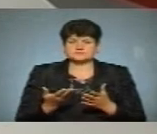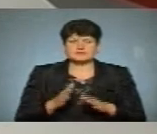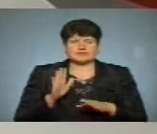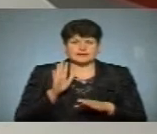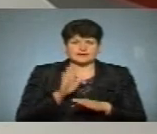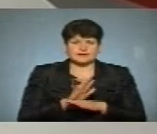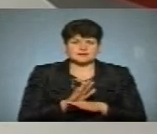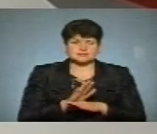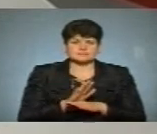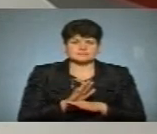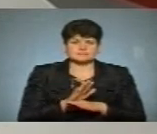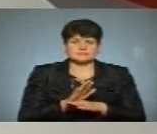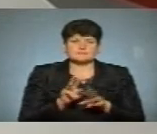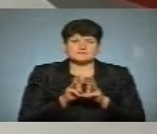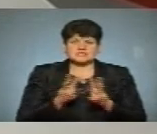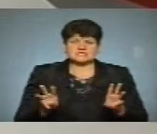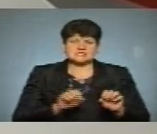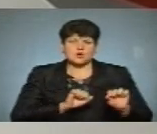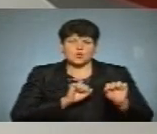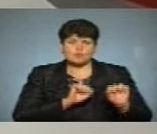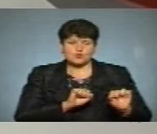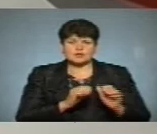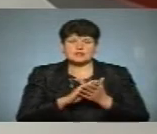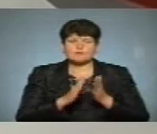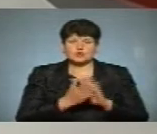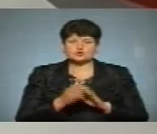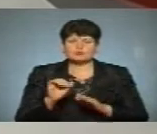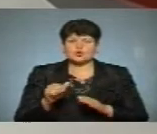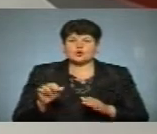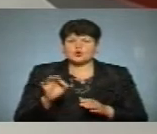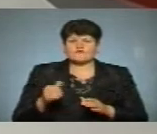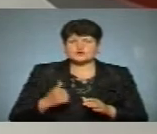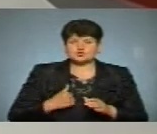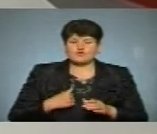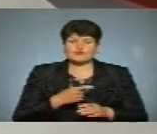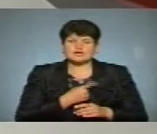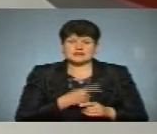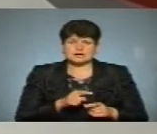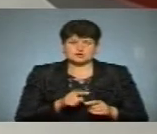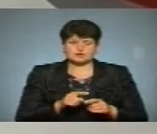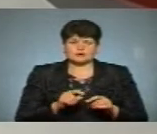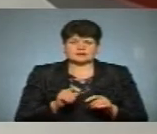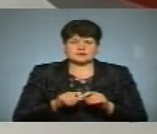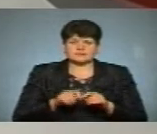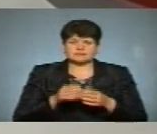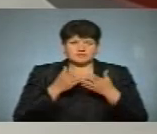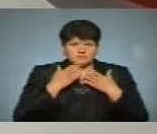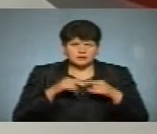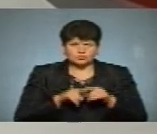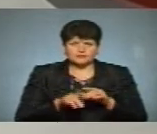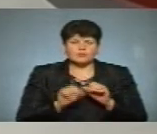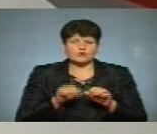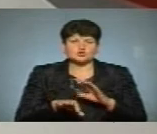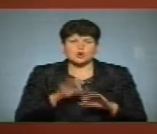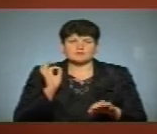наказом міністра оборони, положення про військово-лікарську експертизу. Тобто немає такого, що він може обрати, в яких військах